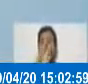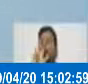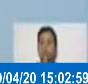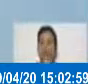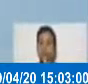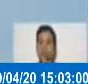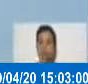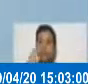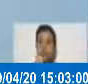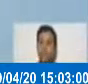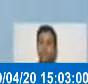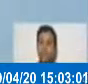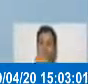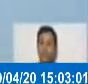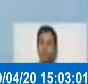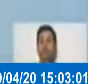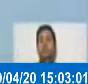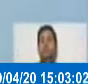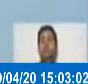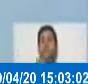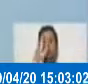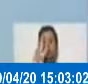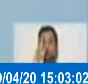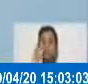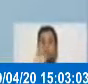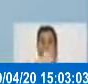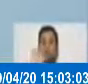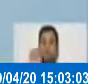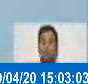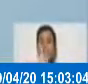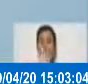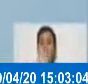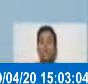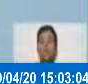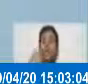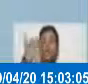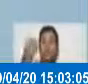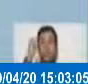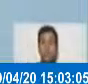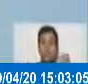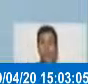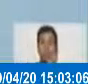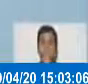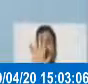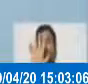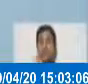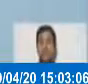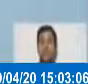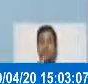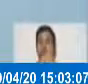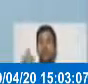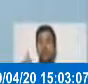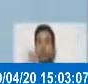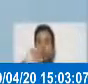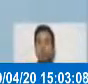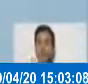দেশে 5694টি আছে। এবং সকল আইসোলেশন হাসপাতালে আমরা আইসিইউ সংখ্যা 341টি এবং ডায়ালাইসিস